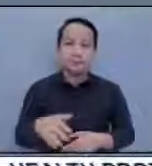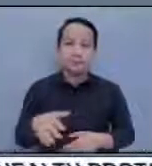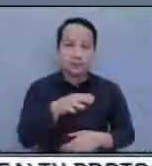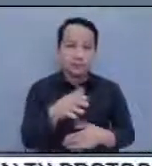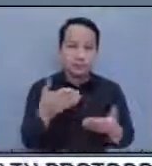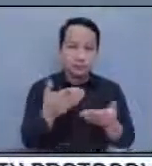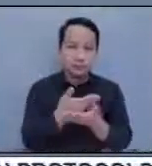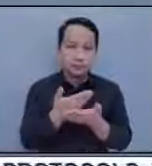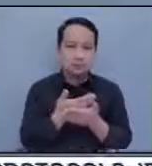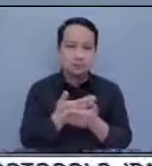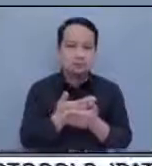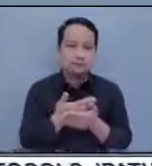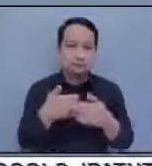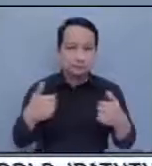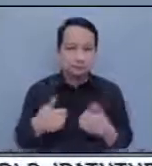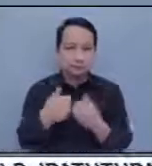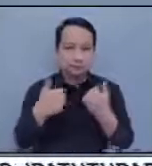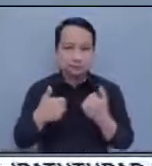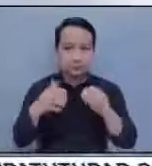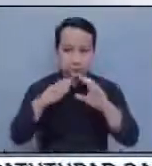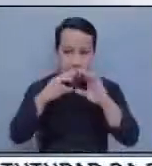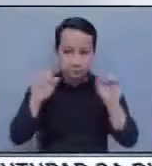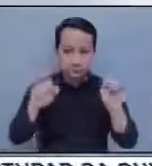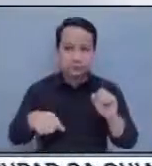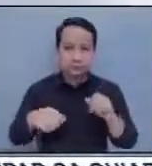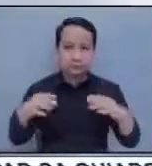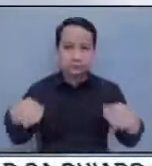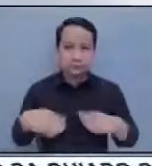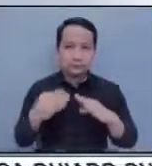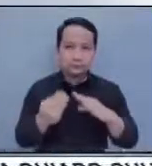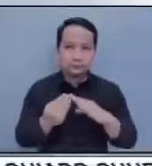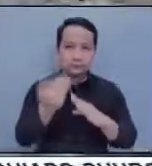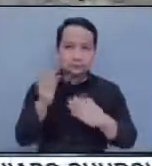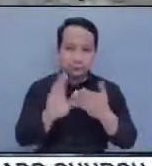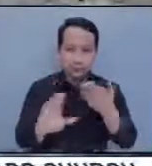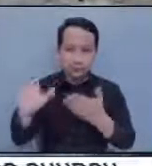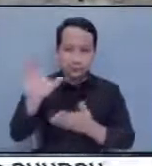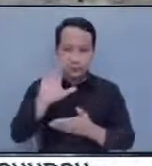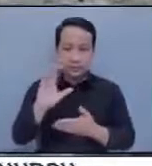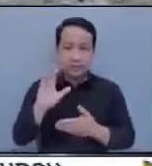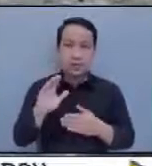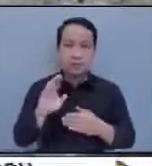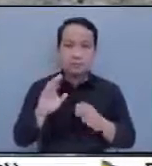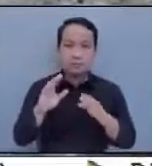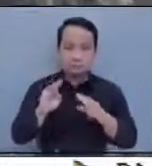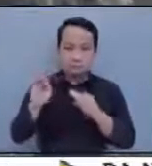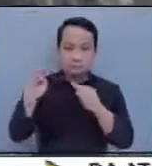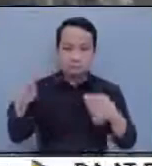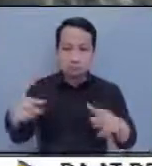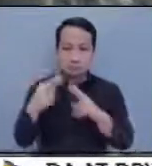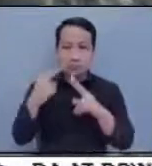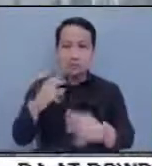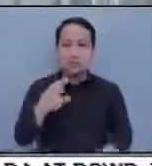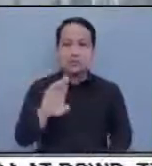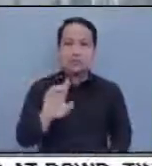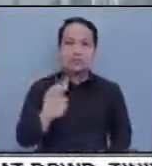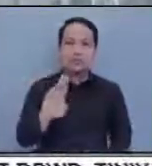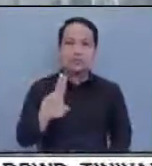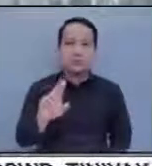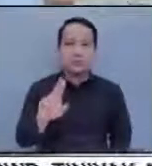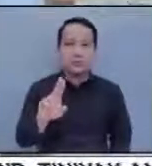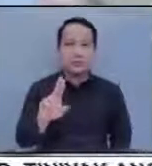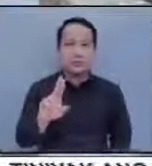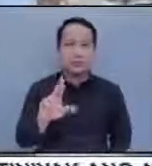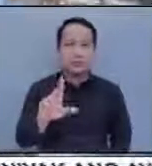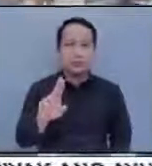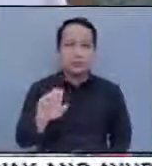na sumubok sa administrasyon ngayon ay ang pagputok ng Bulkang Bulusan sa Sorsogon. Pareho namang tiniyak ng DA at DSWD